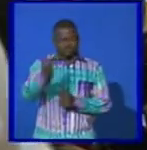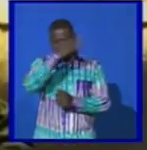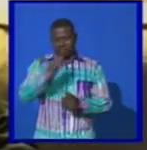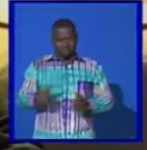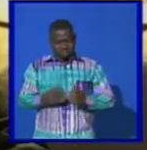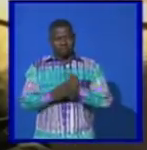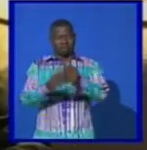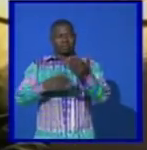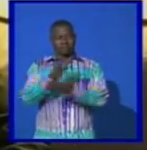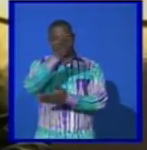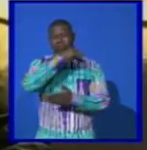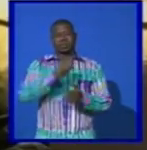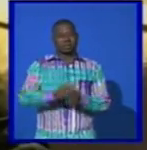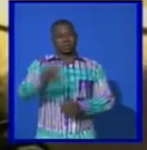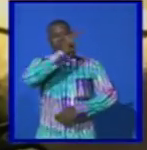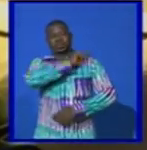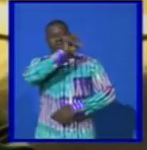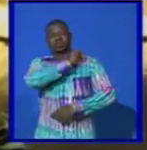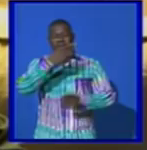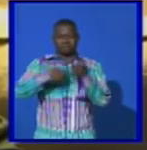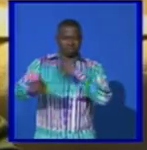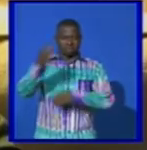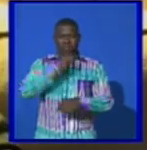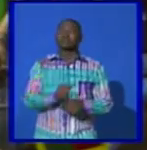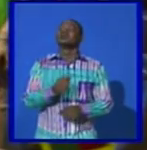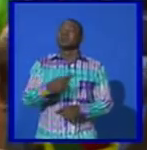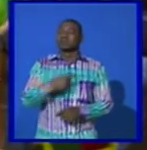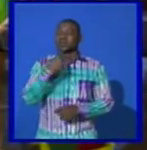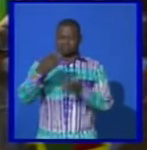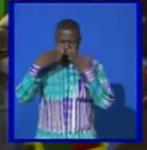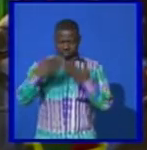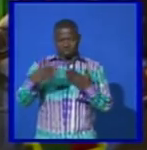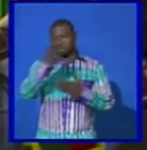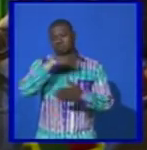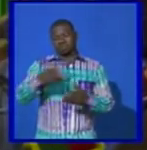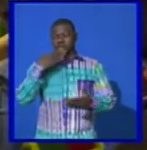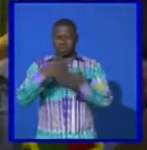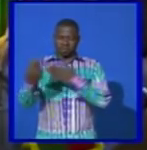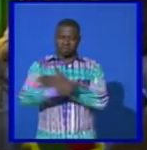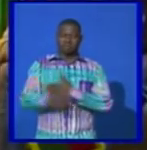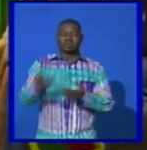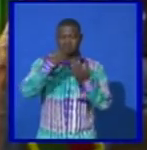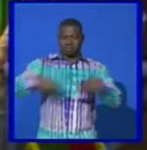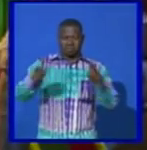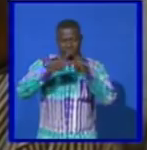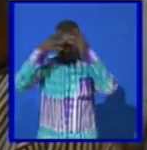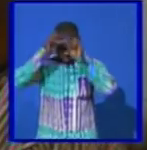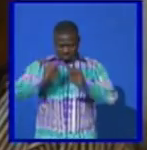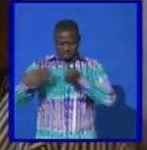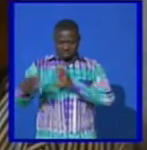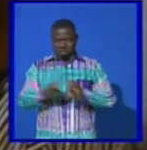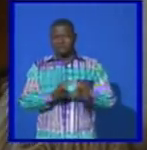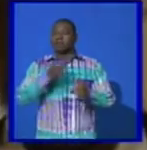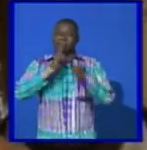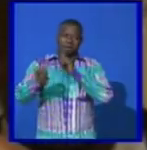cette délégation est venue transmettre les salutations des Burkinabés de Kano au président du FASO et lui faire part de leurs